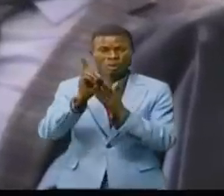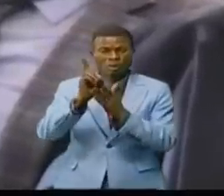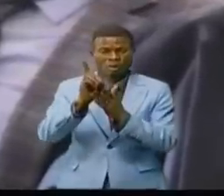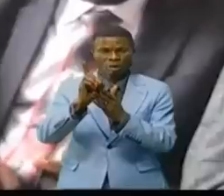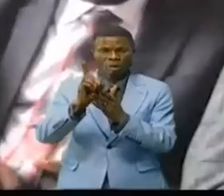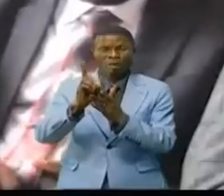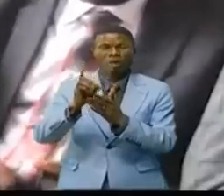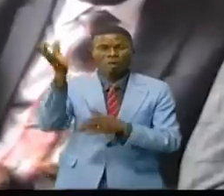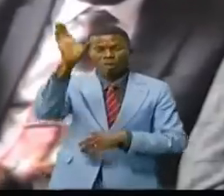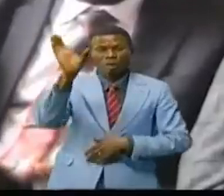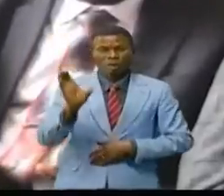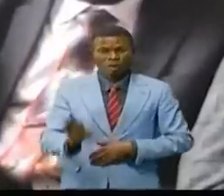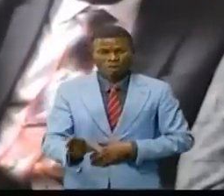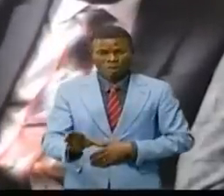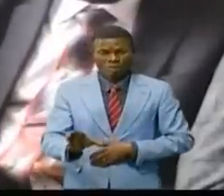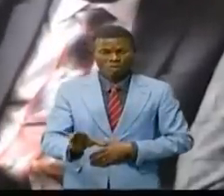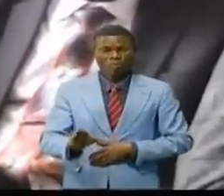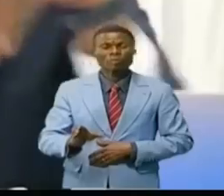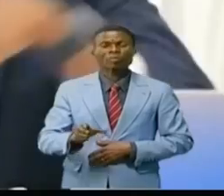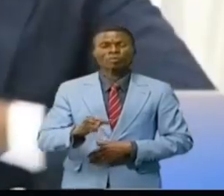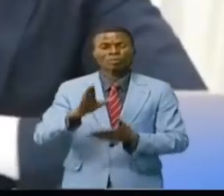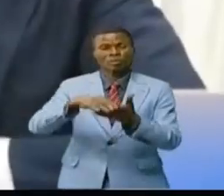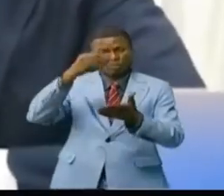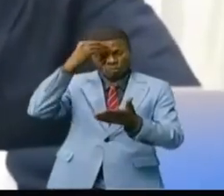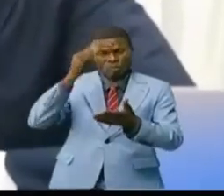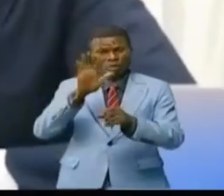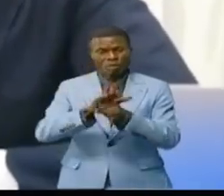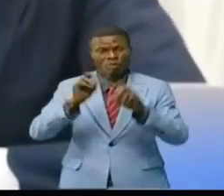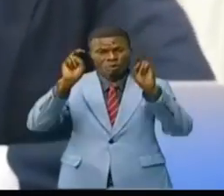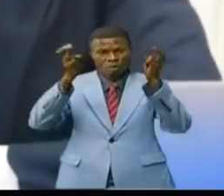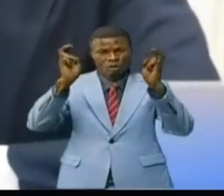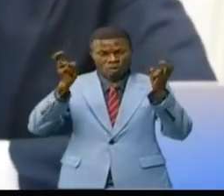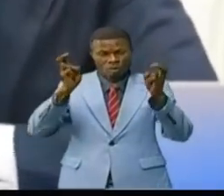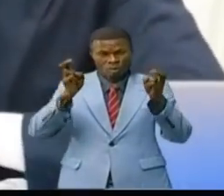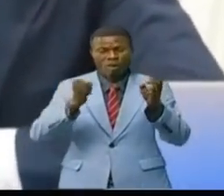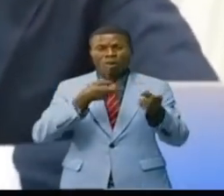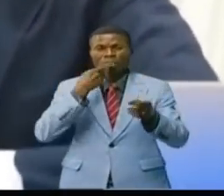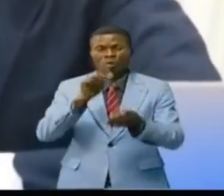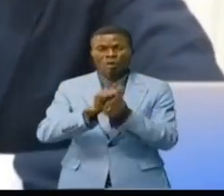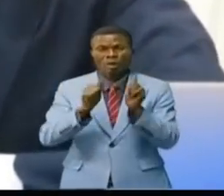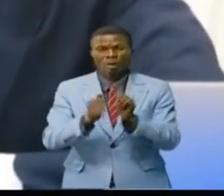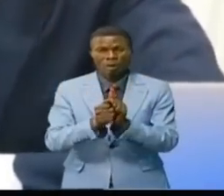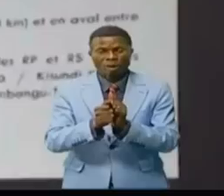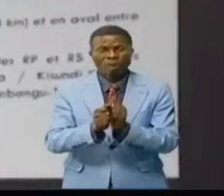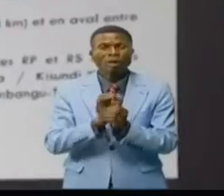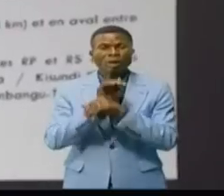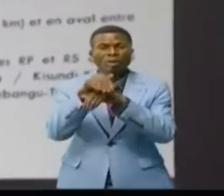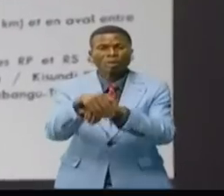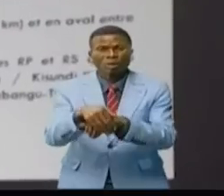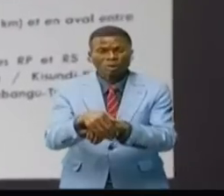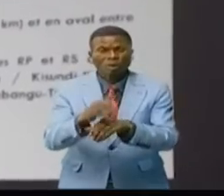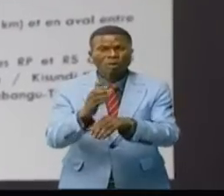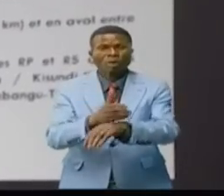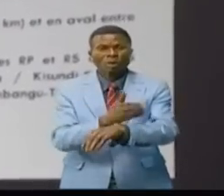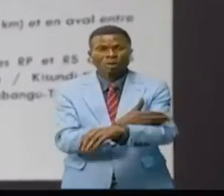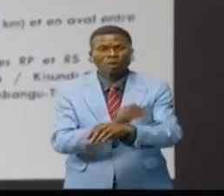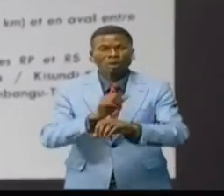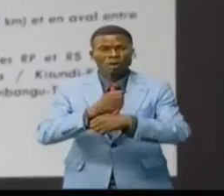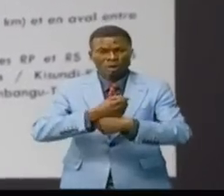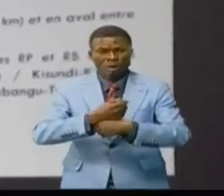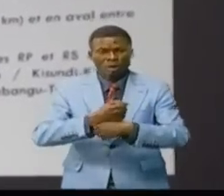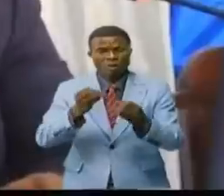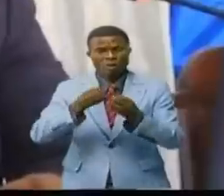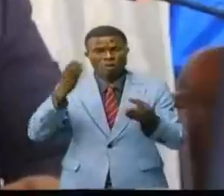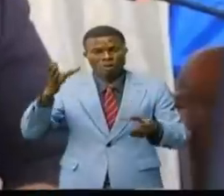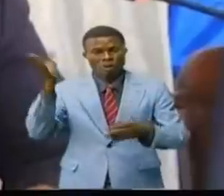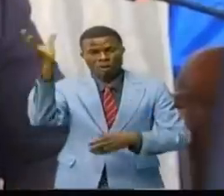Congo central ont été édifiés par les différents thèmes abordant les secteurs devant contribuer au processus de création des